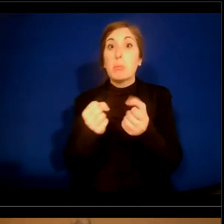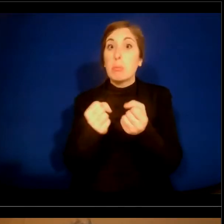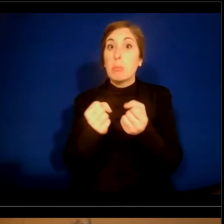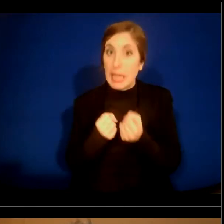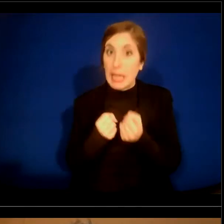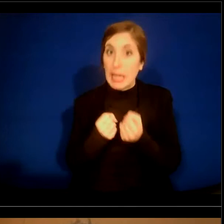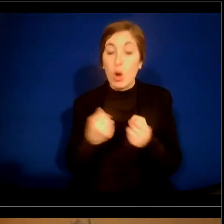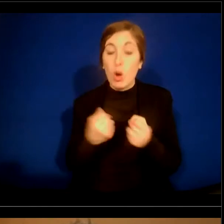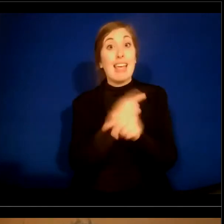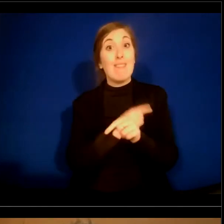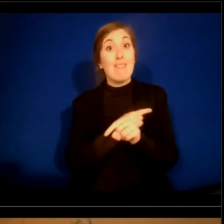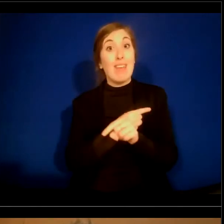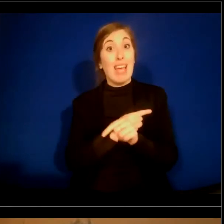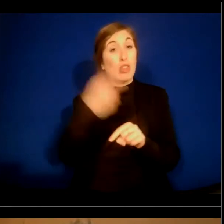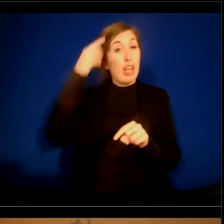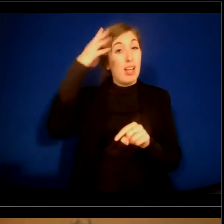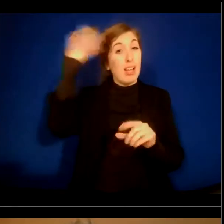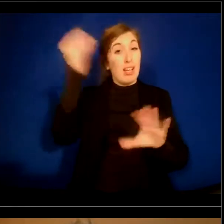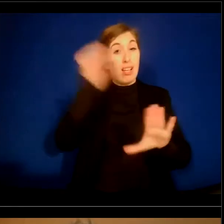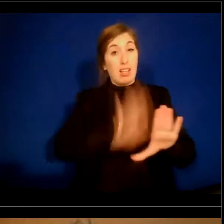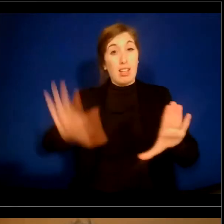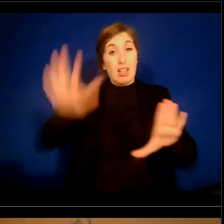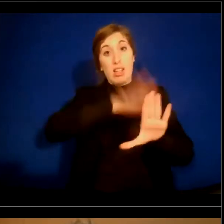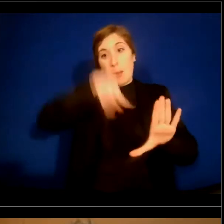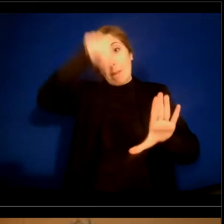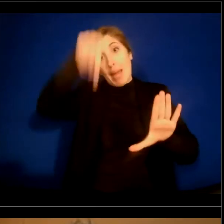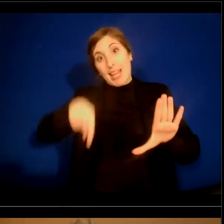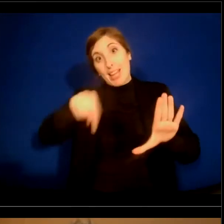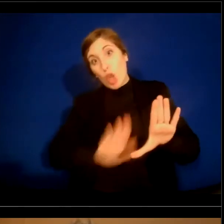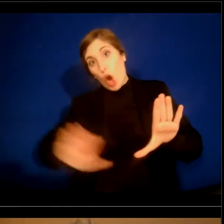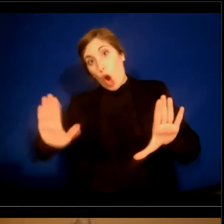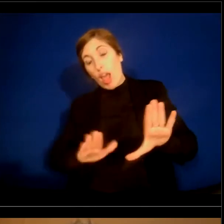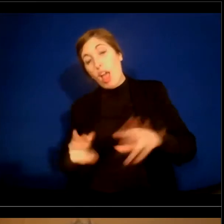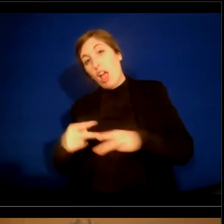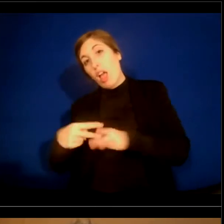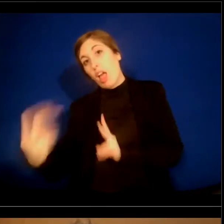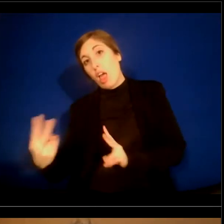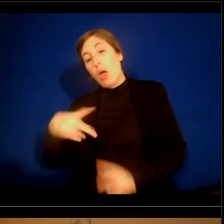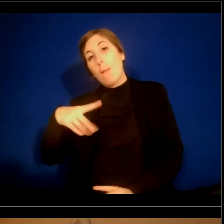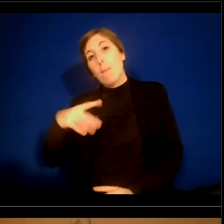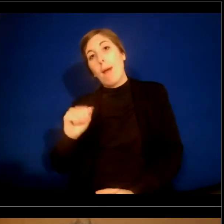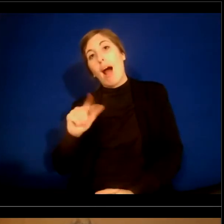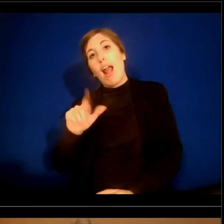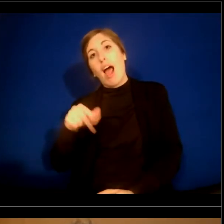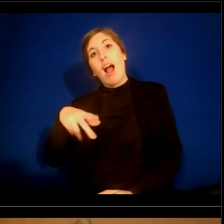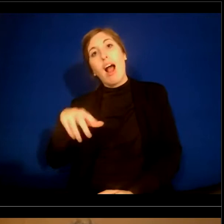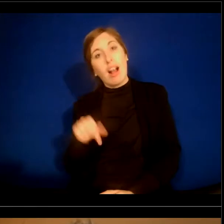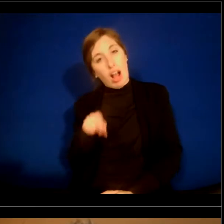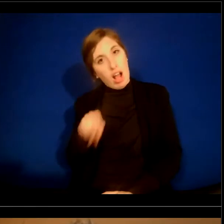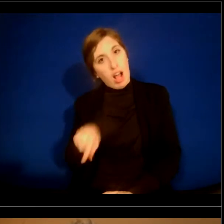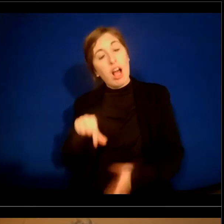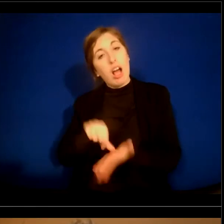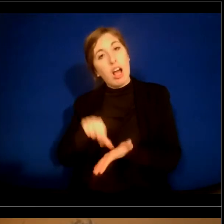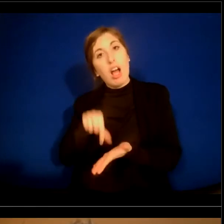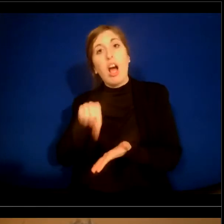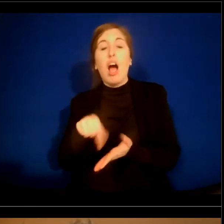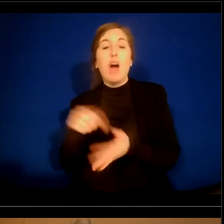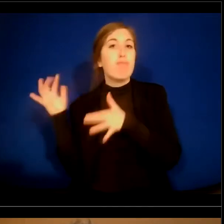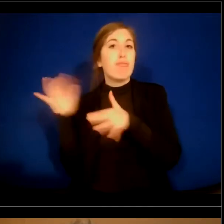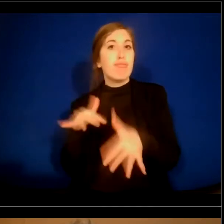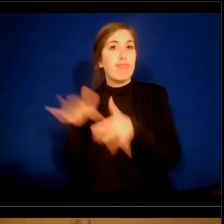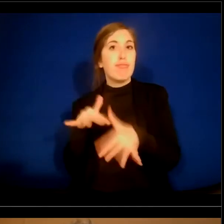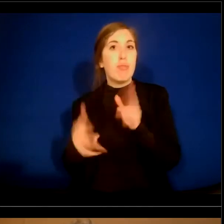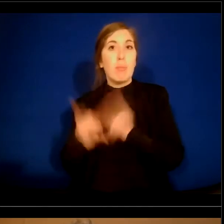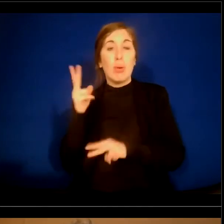meridionale a Palanca sono più alti, e quindi ad esempio Intersossora è più operativa lì, mentre invece a Chisinau nel